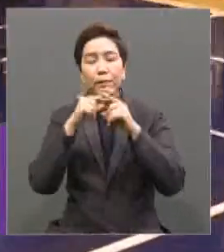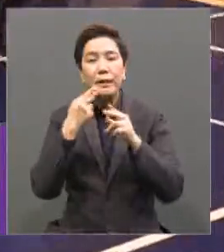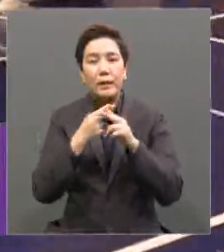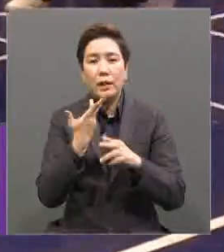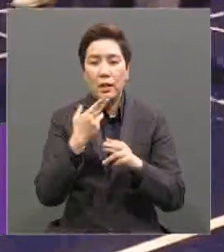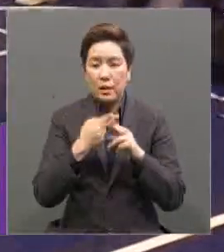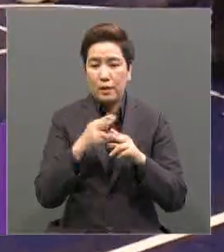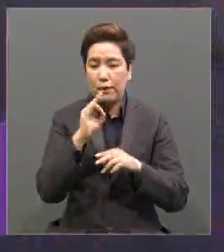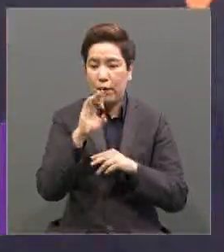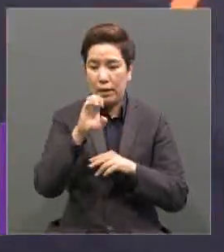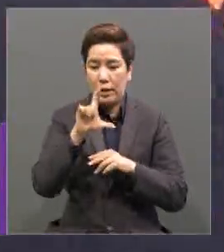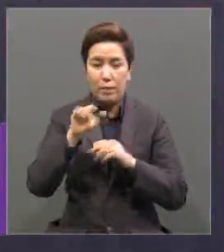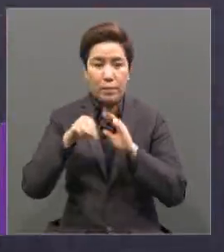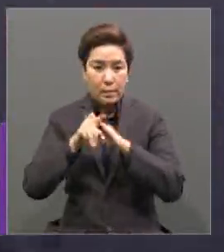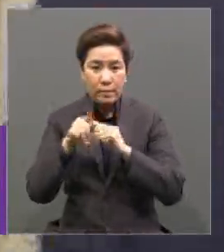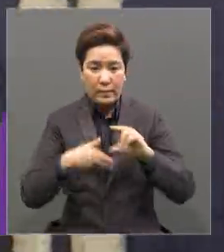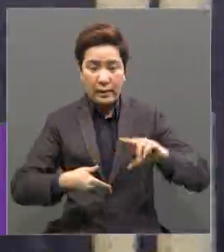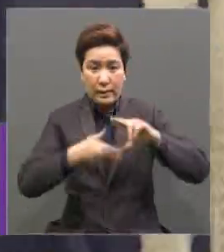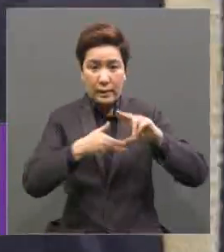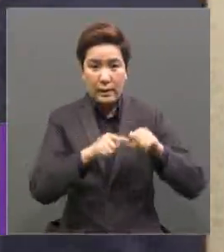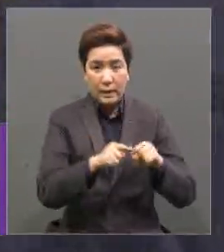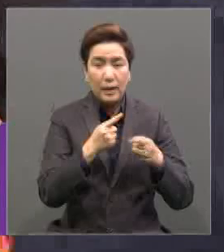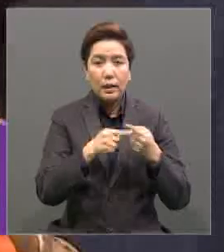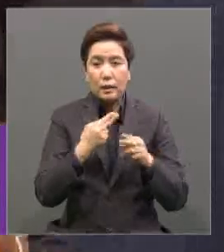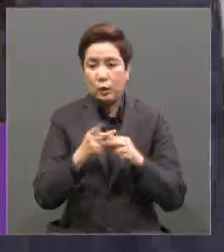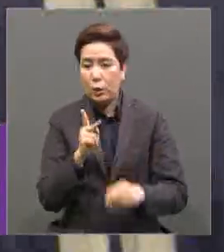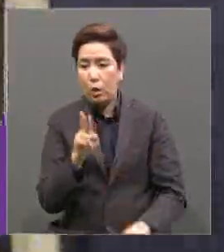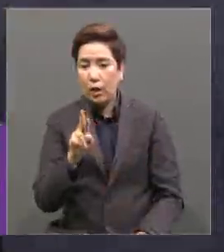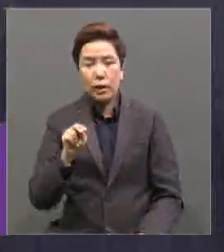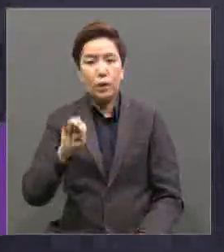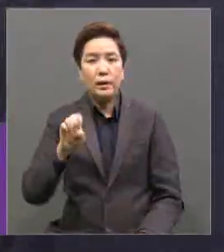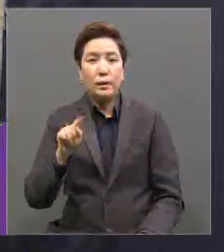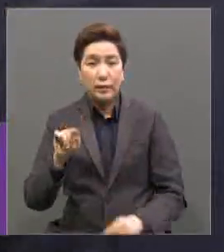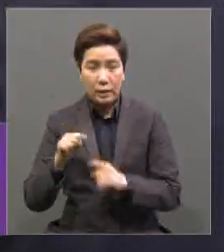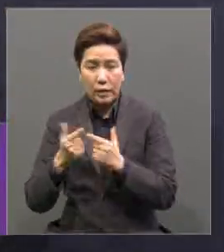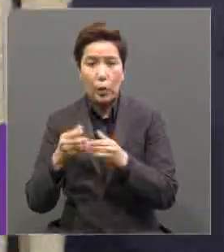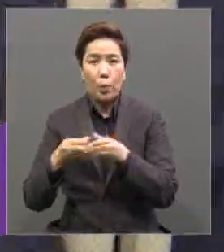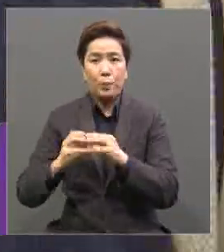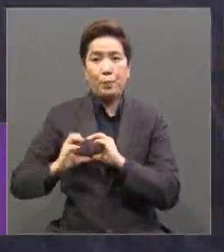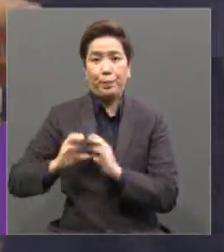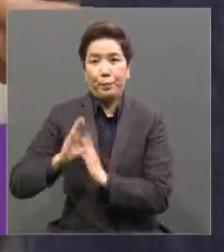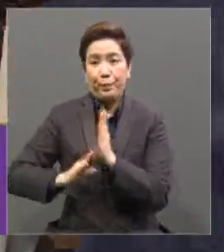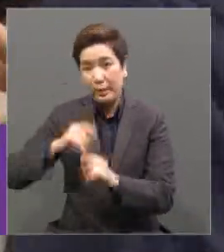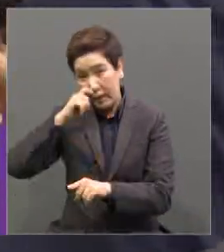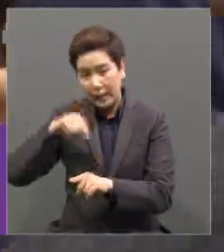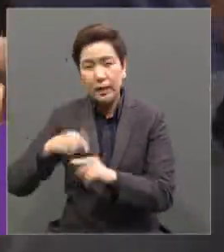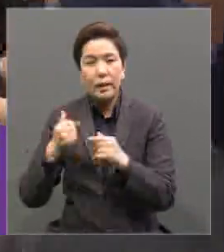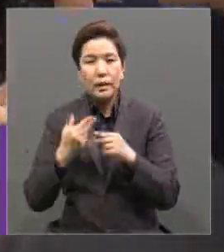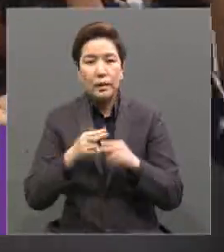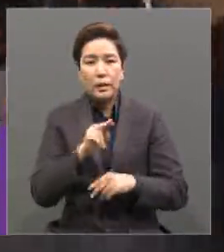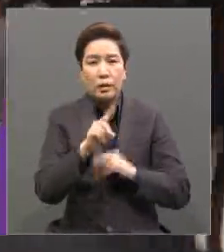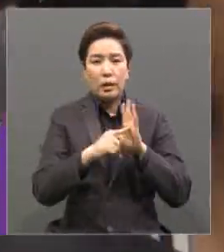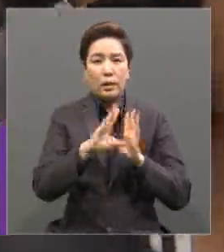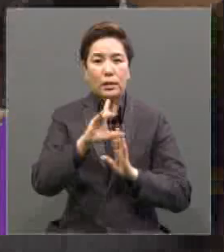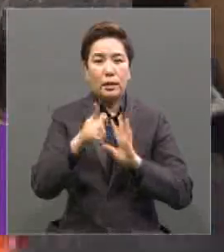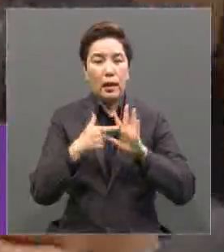ครับพี่ฟิล์มของเราจากพลังประชารัฐนายนางกรณิตงามสุขุนรัตนาจากภูมิใจไทยนายณัฐชาบุญชัย